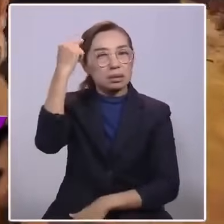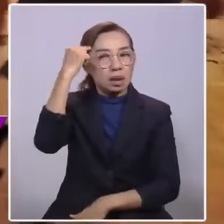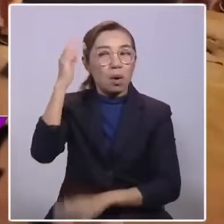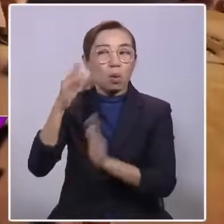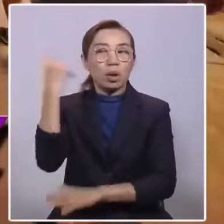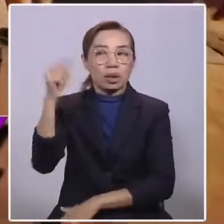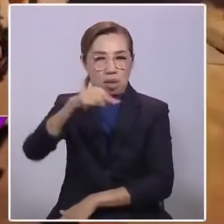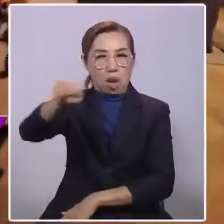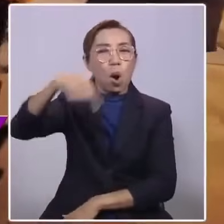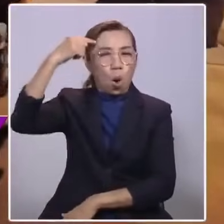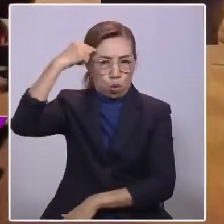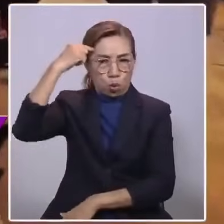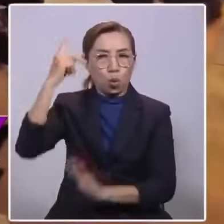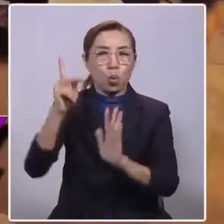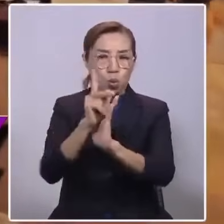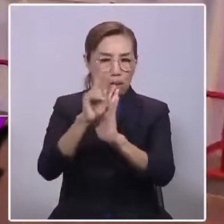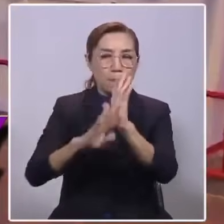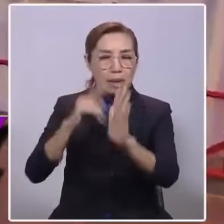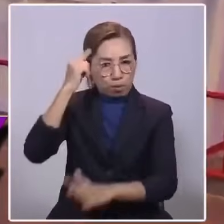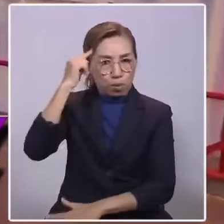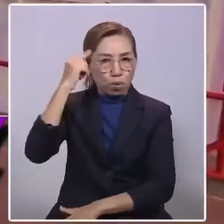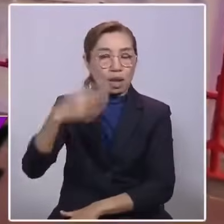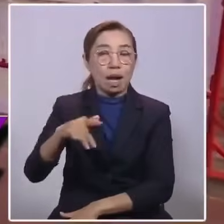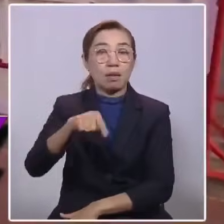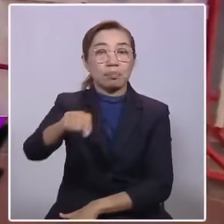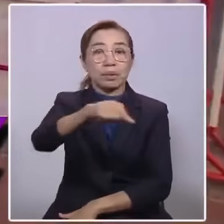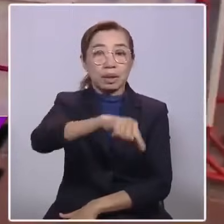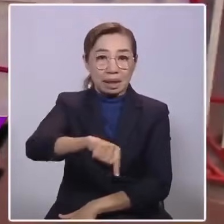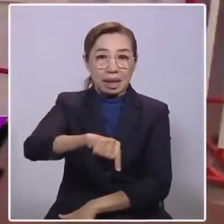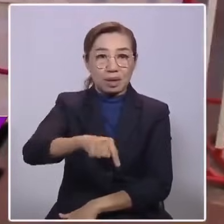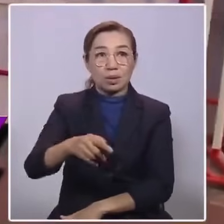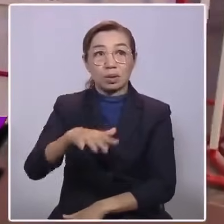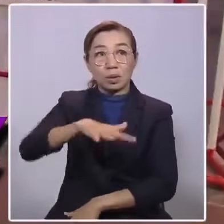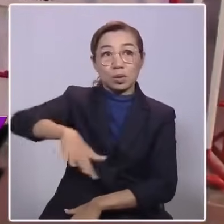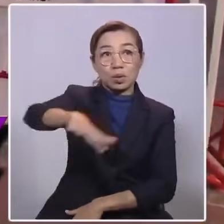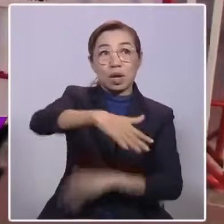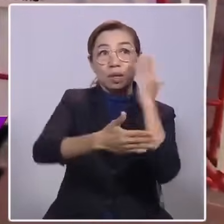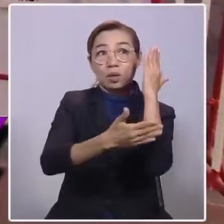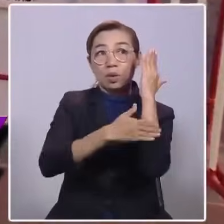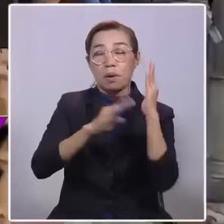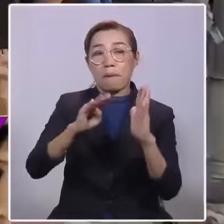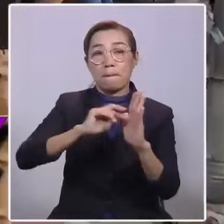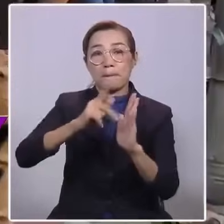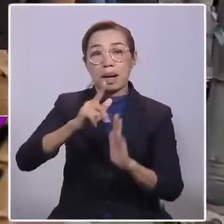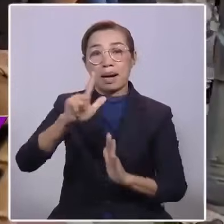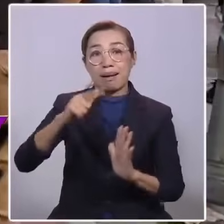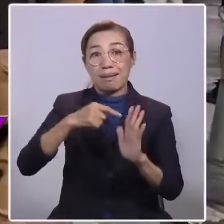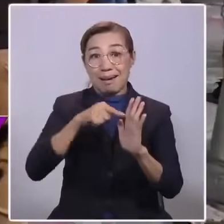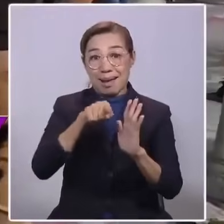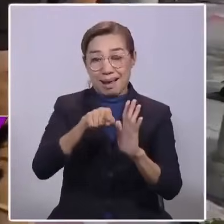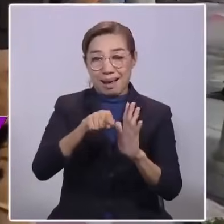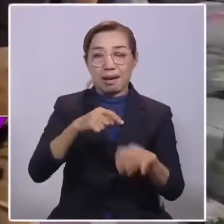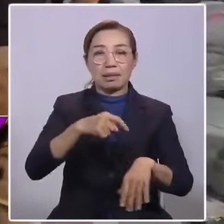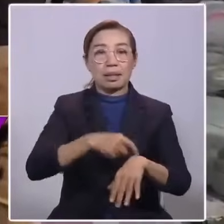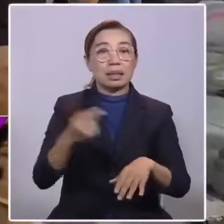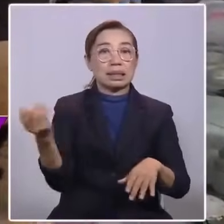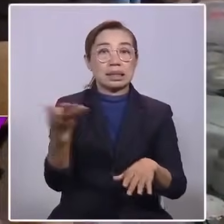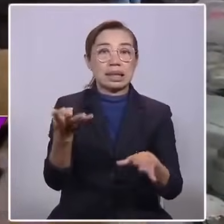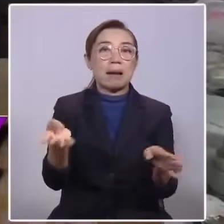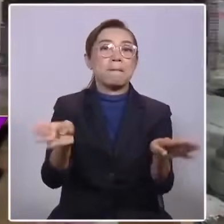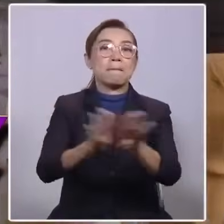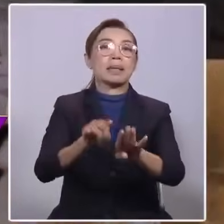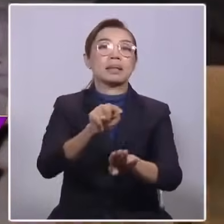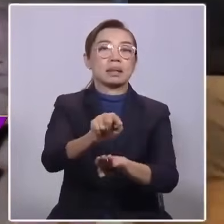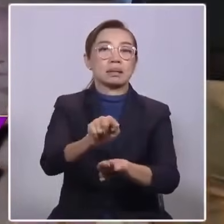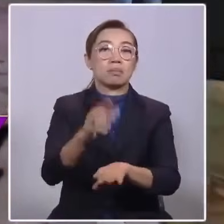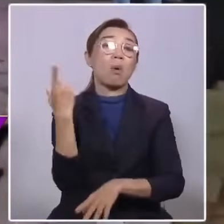ทราบดีอยู่แล้วนะคะซึ่งในโซนนิ่งของหาดป่าตองตรงนี้นะคะในซอยบางลาก็เปิดให้บริการจนถึง 4:00นก็ถือว่าเป็น